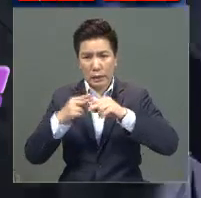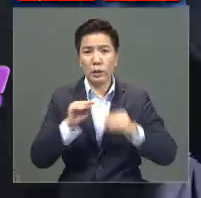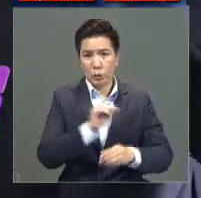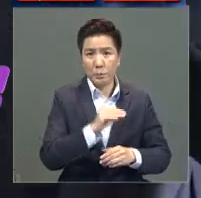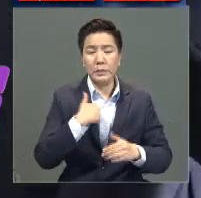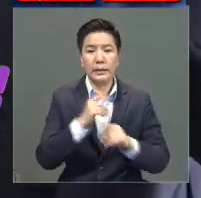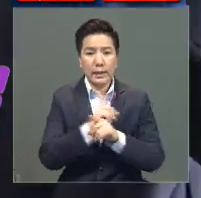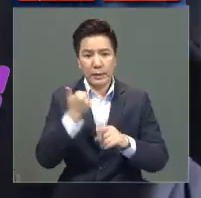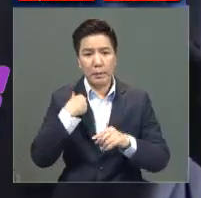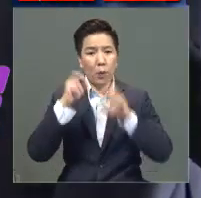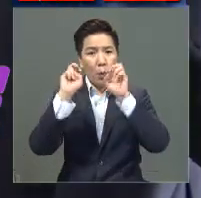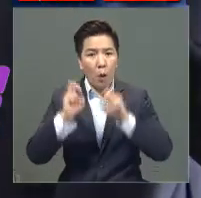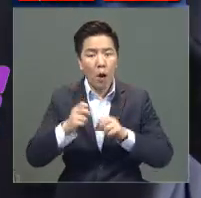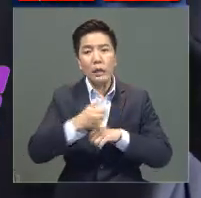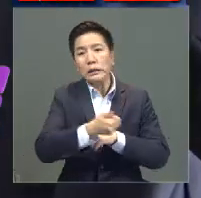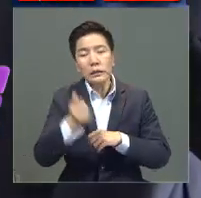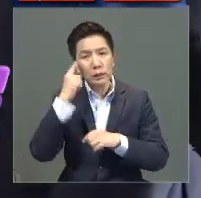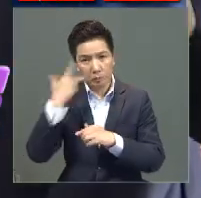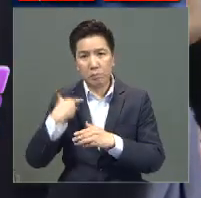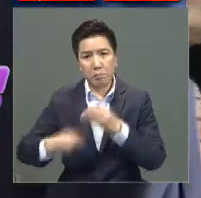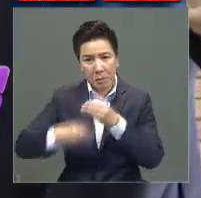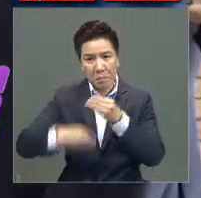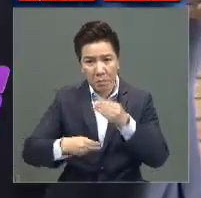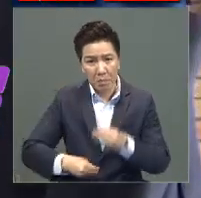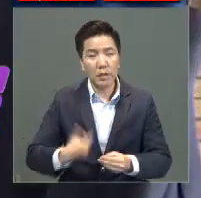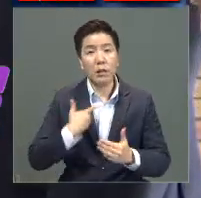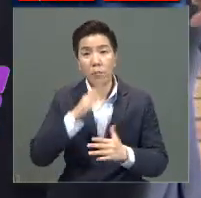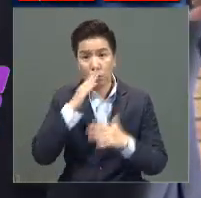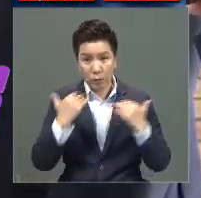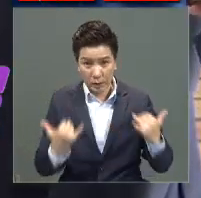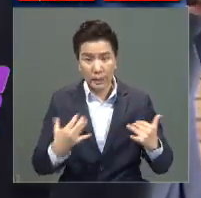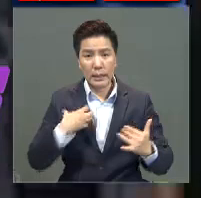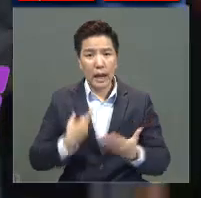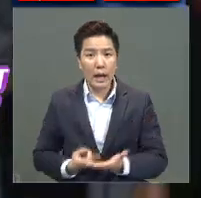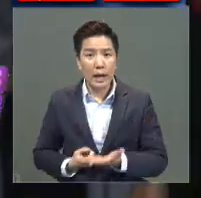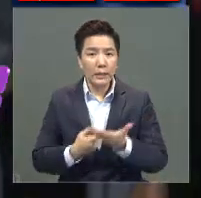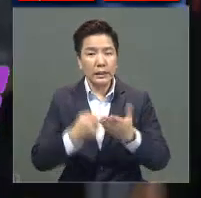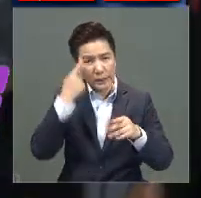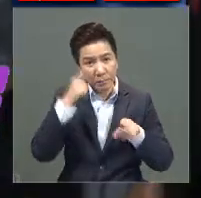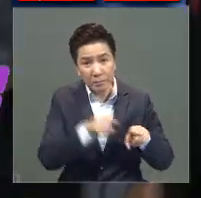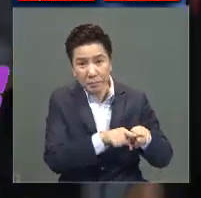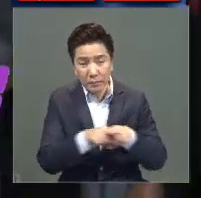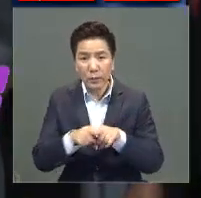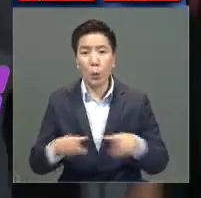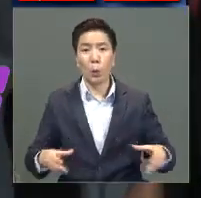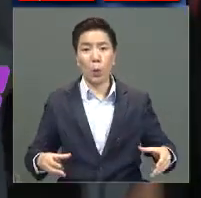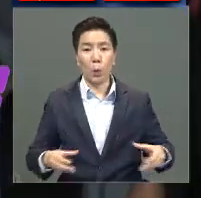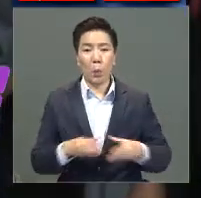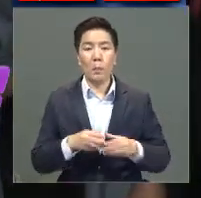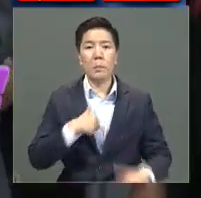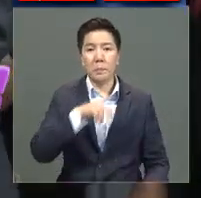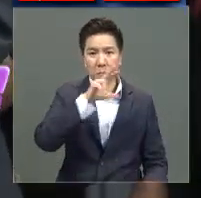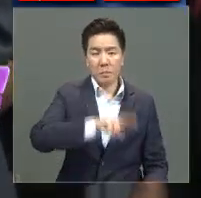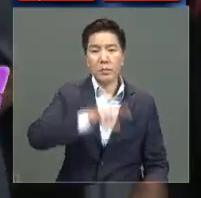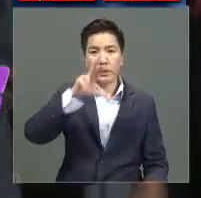นี้อาจจะมียติอื่นจากพรรคร่วมฝ่ายค้านยื่นเพิ่มเติมซึ่งหากยติที่จะยื่นเป็นไปในทิศทางเดียวกันพรรคเพื่อไทยก็จะสนับสนุ